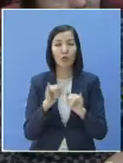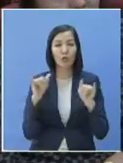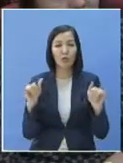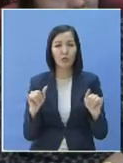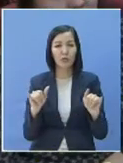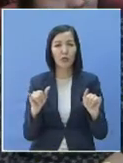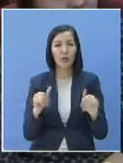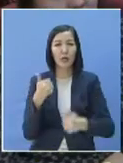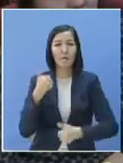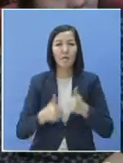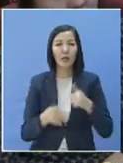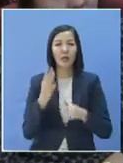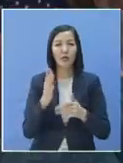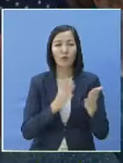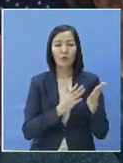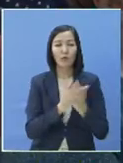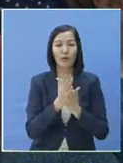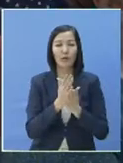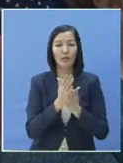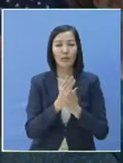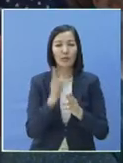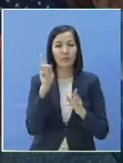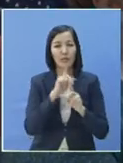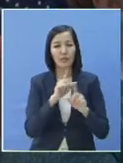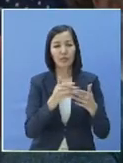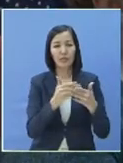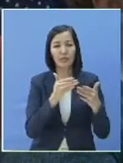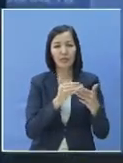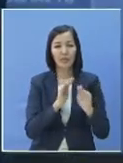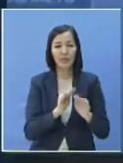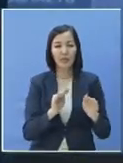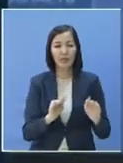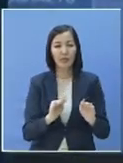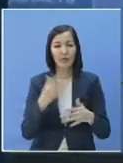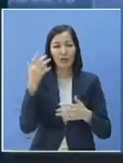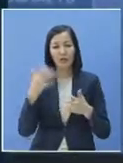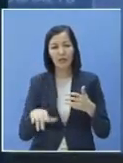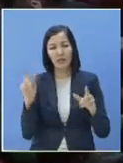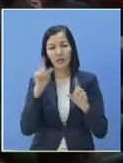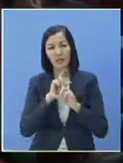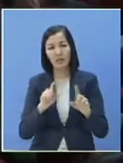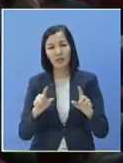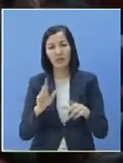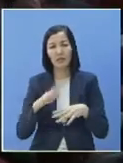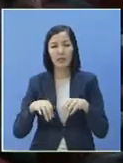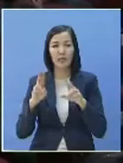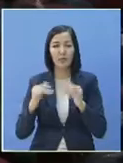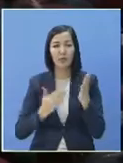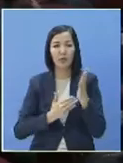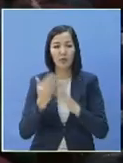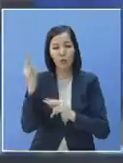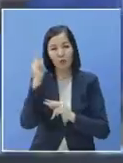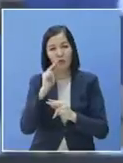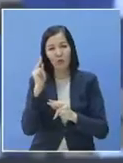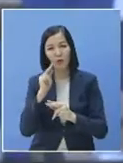болған. Байқау 4 бағыт бойынша, яғни мектепке дейінгі тәрбие мен орта білім, сондай-ақ кәсіптік әрі жоғары білімді